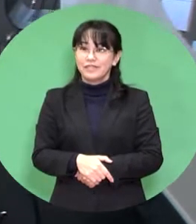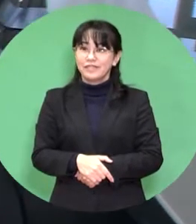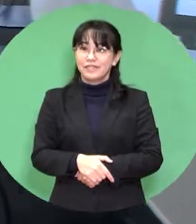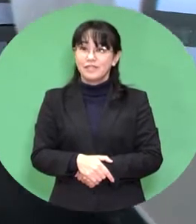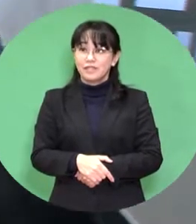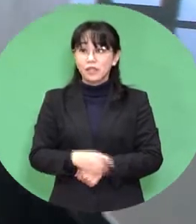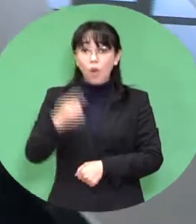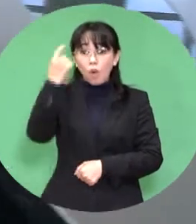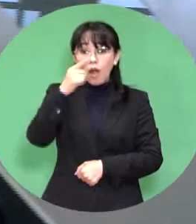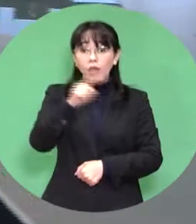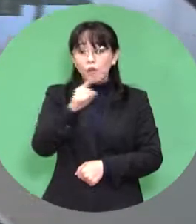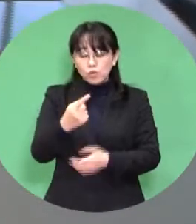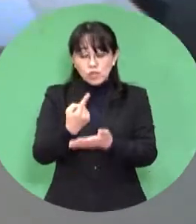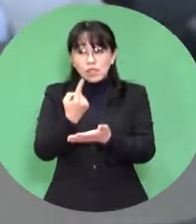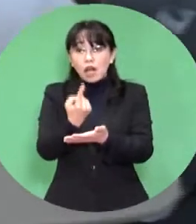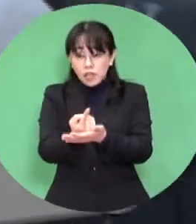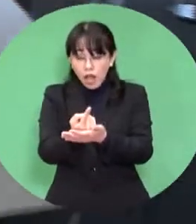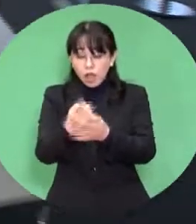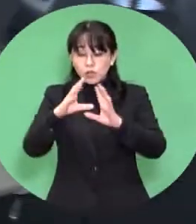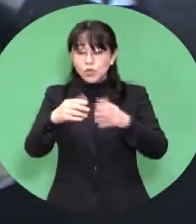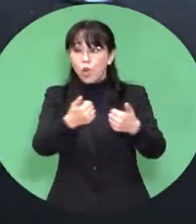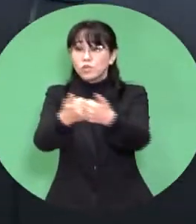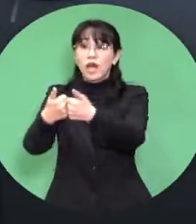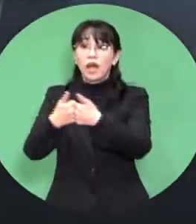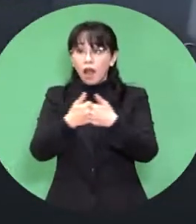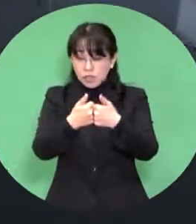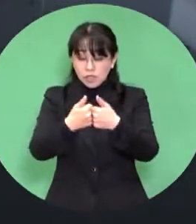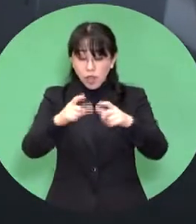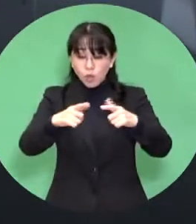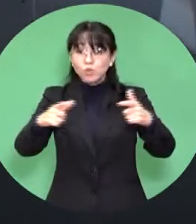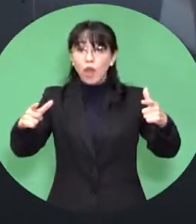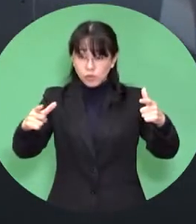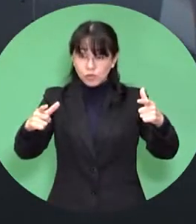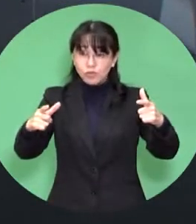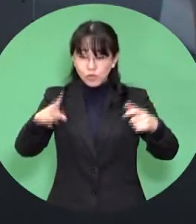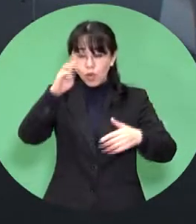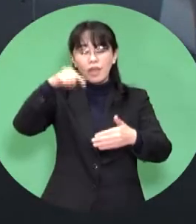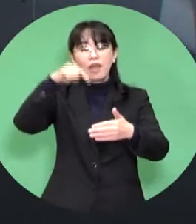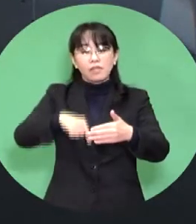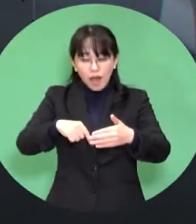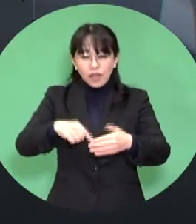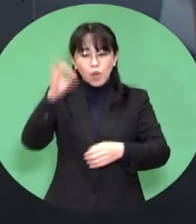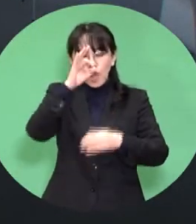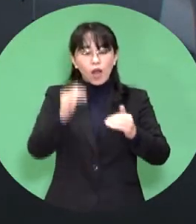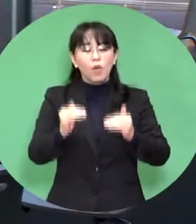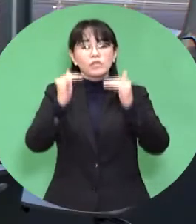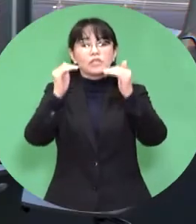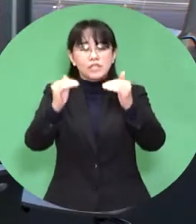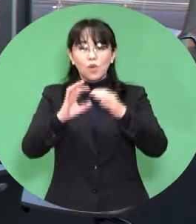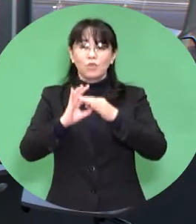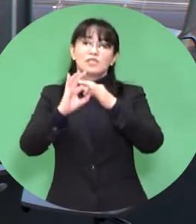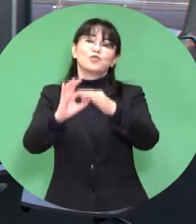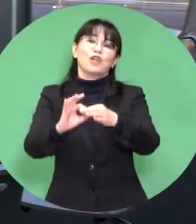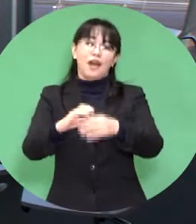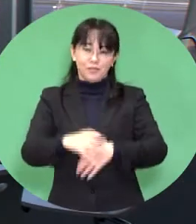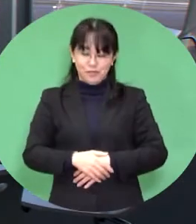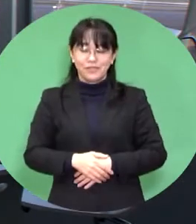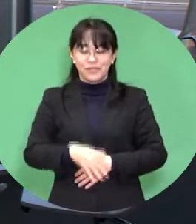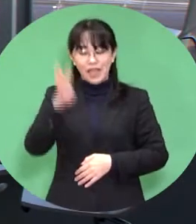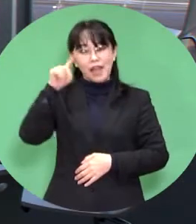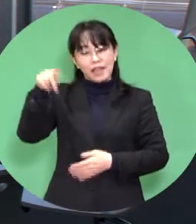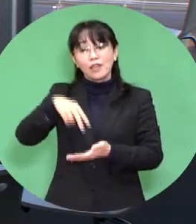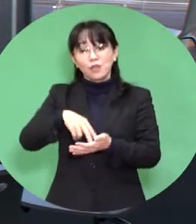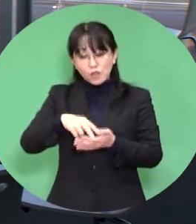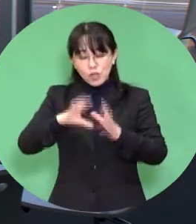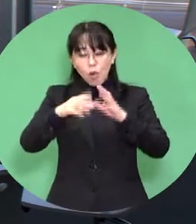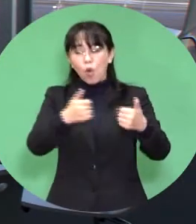外国人が参加する国際会議が増えれば県内の観光振興につながる。三重県は国